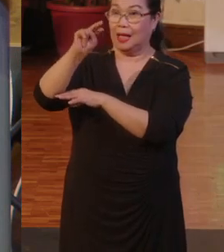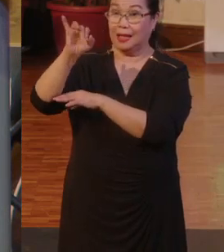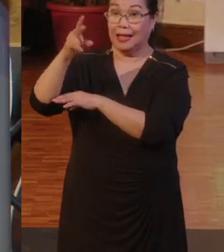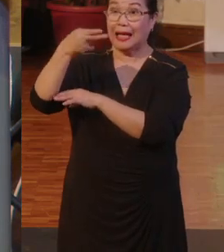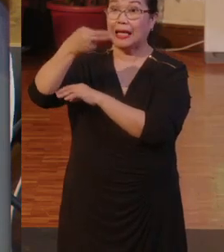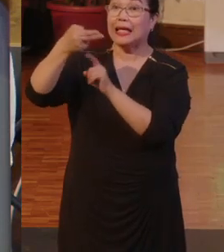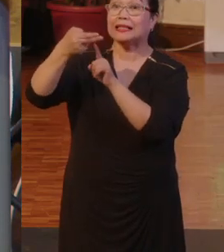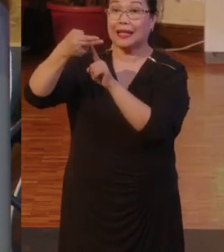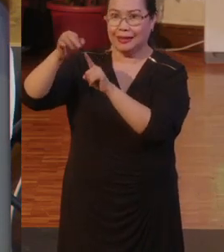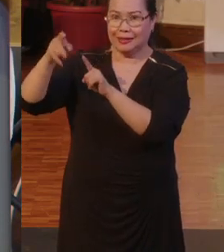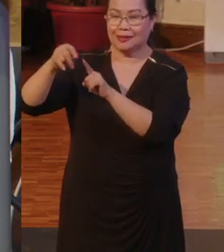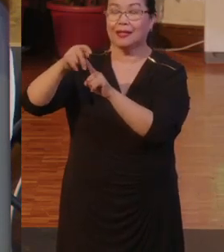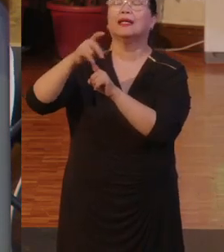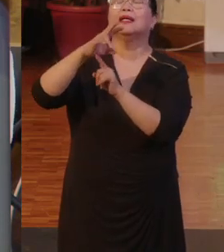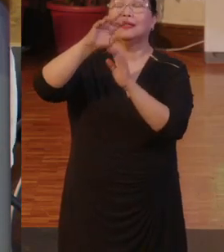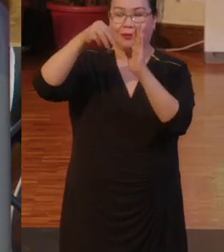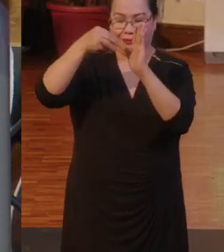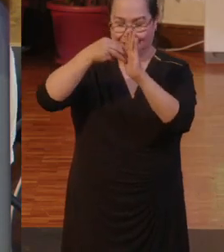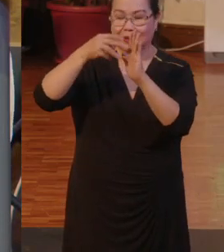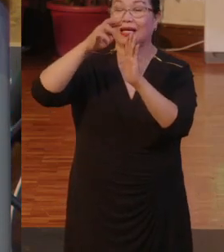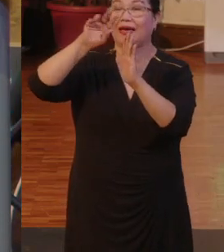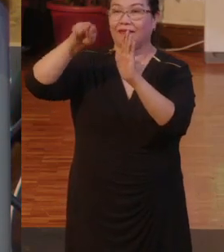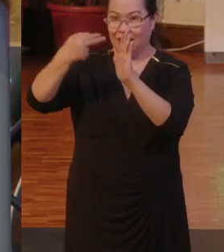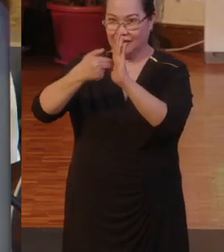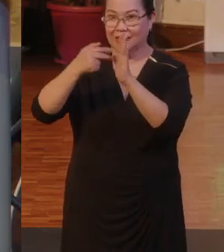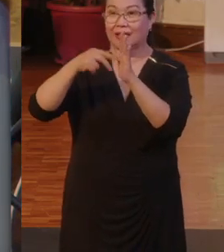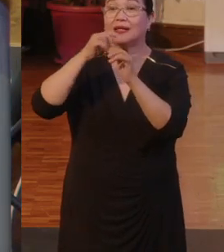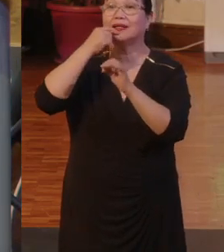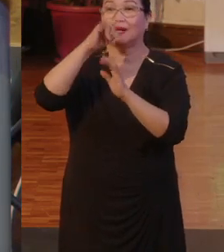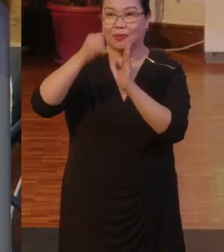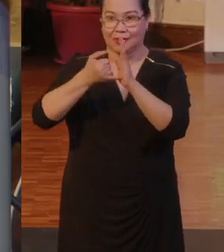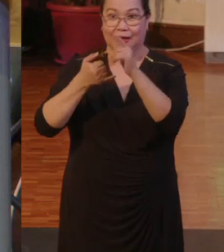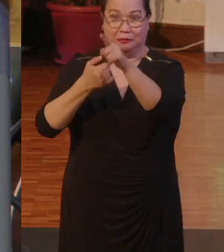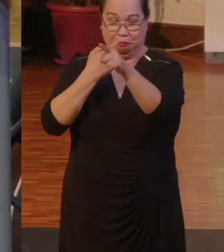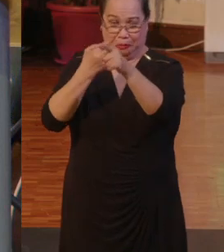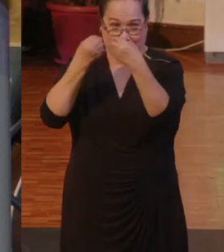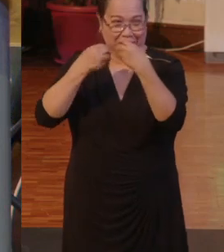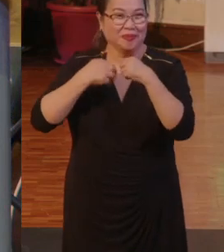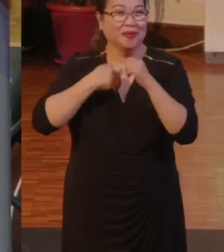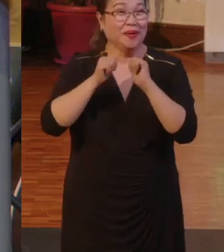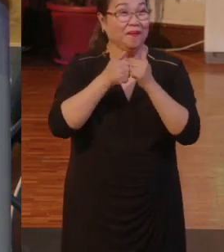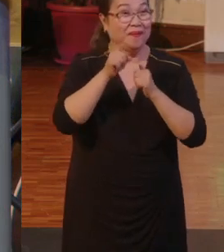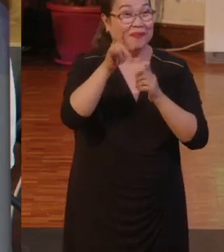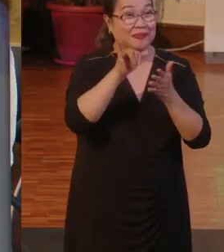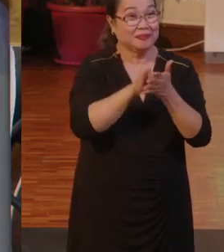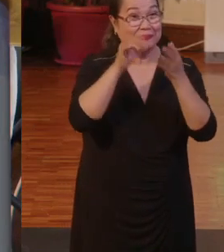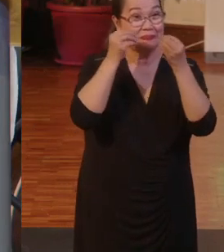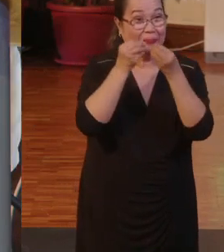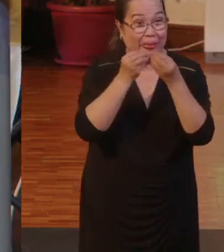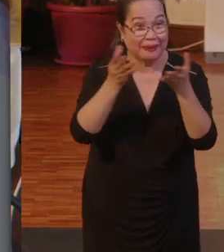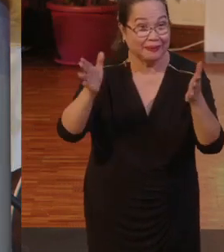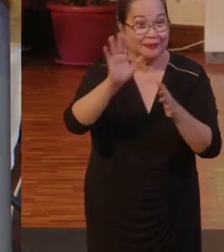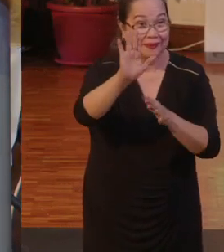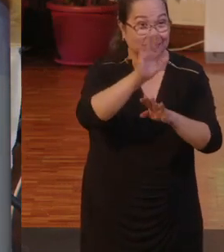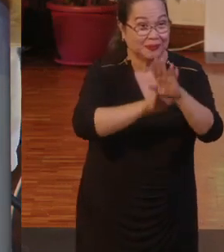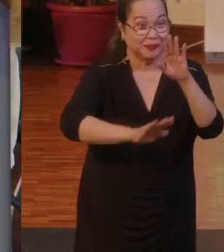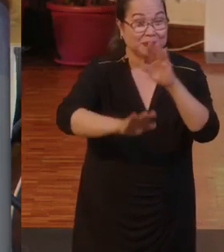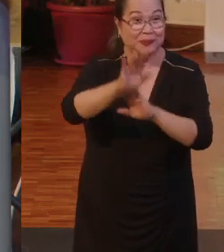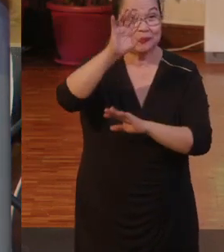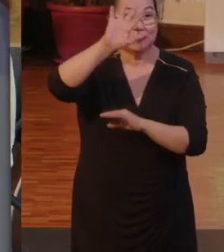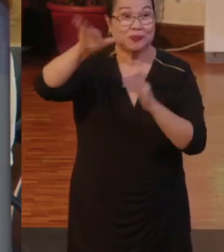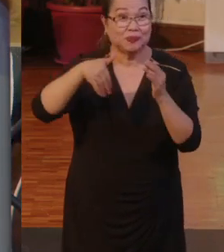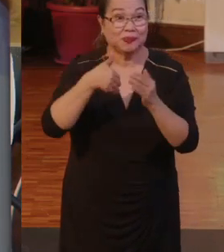no? "And you went over the Jordan and came to Jericho. And the leaders of Jericho fought against you. And